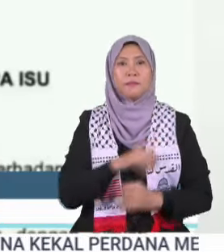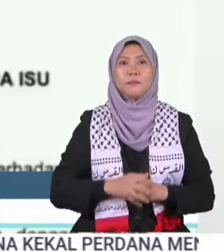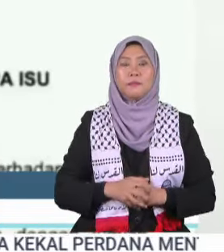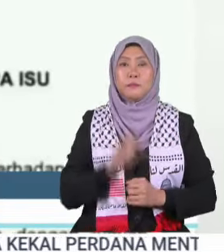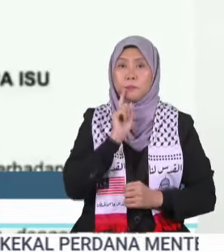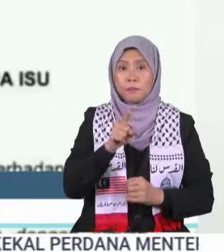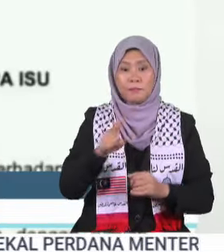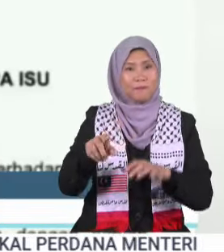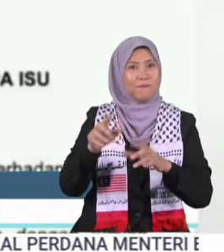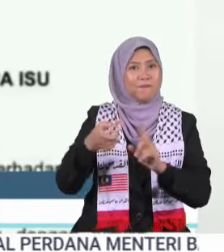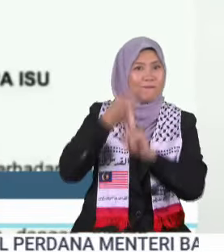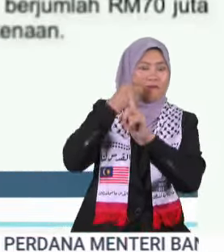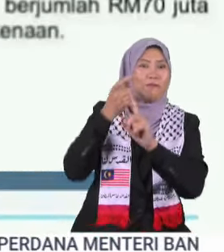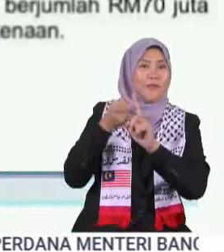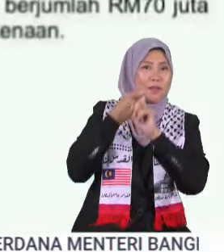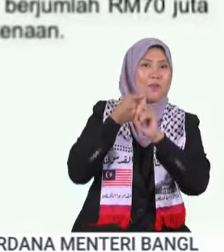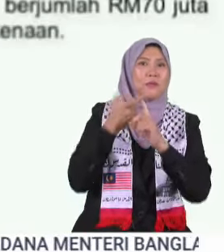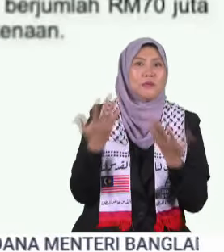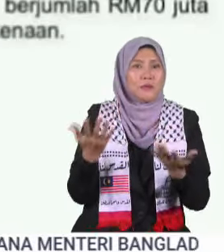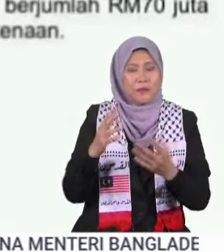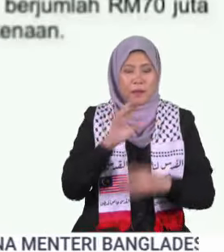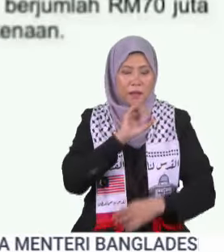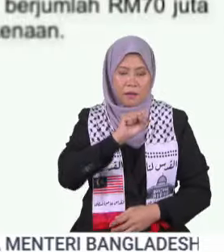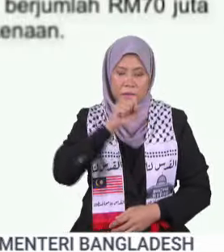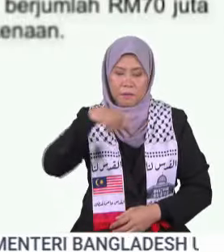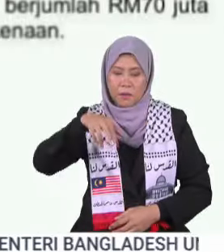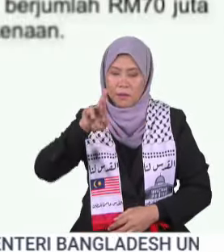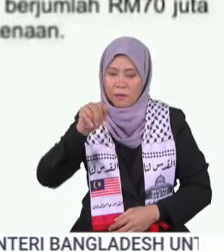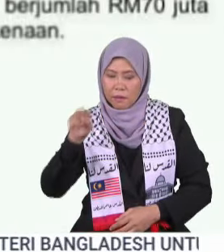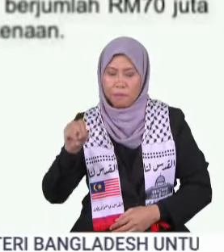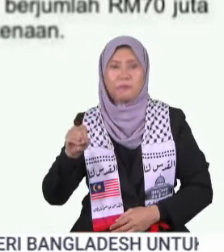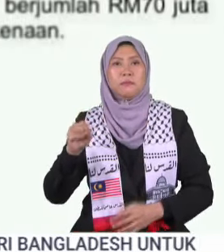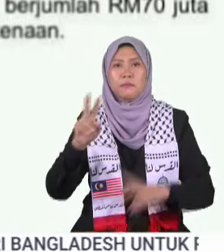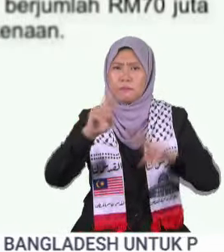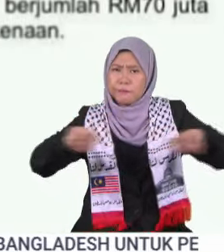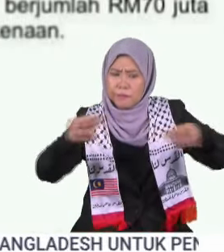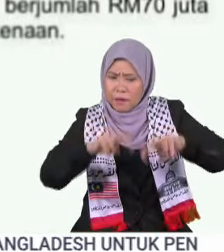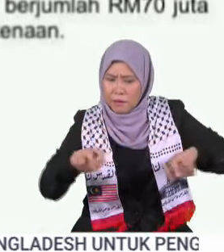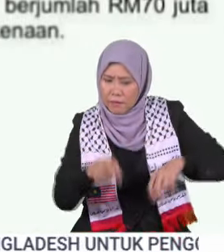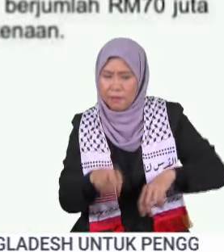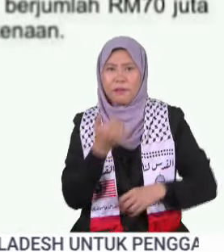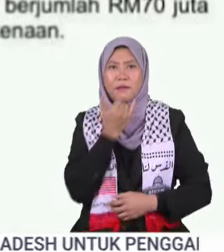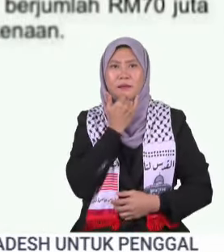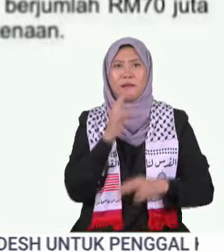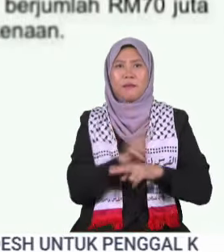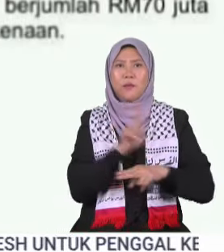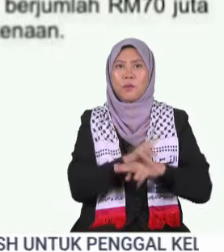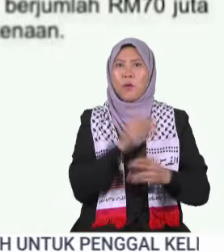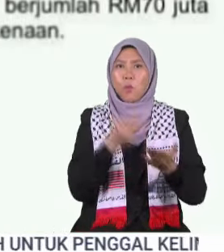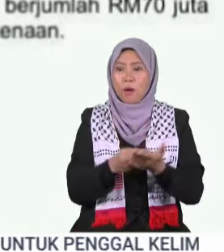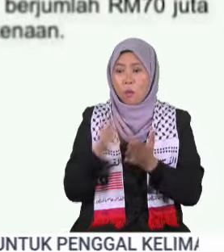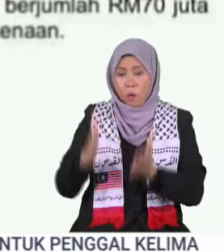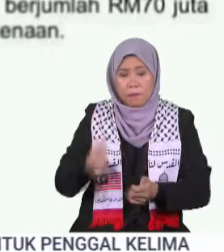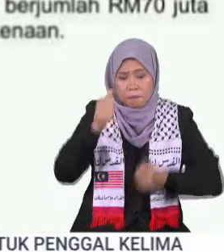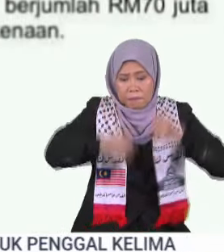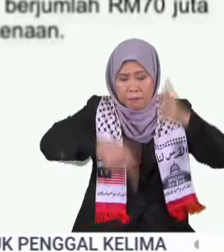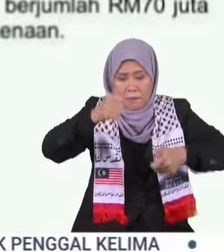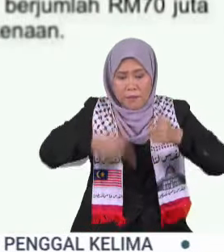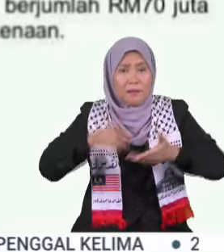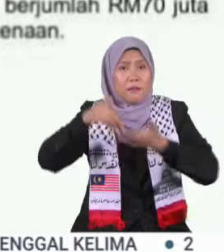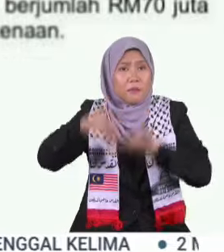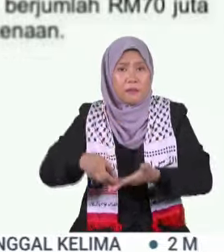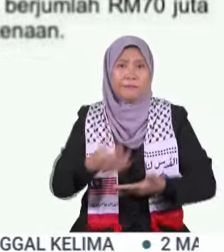dilakukan selepas sprm menjalankan siasatan terhadap dakwaan aman Palestin menyalahgunakan Wang sumbangan orang